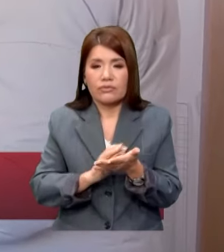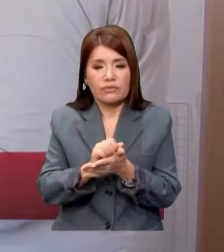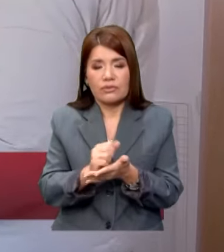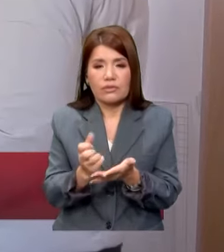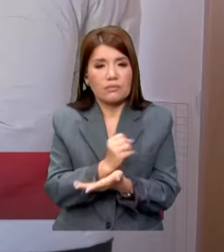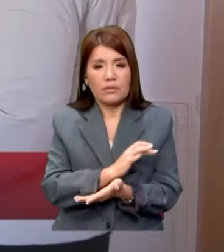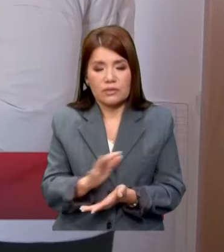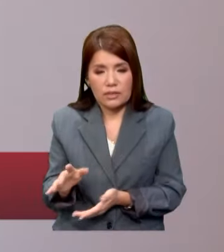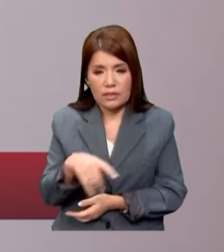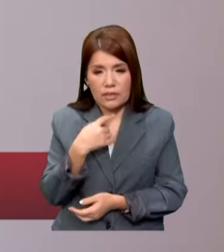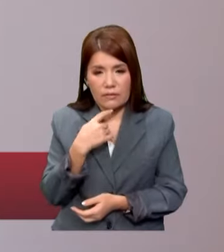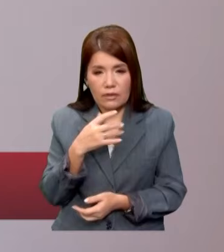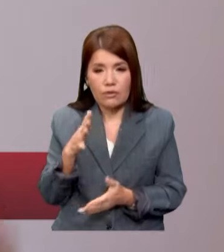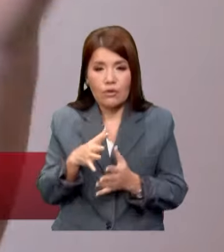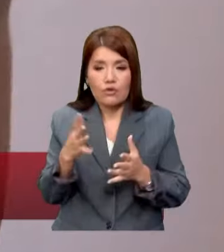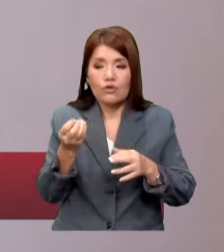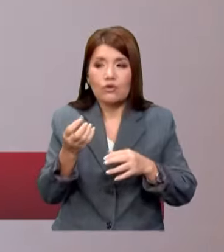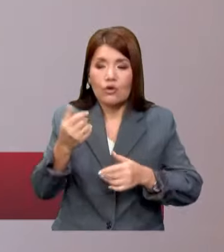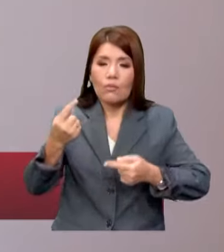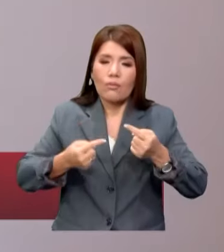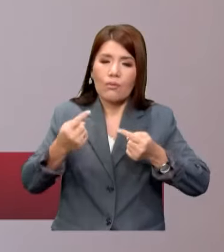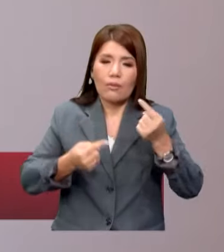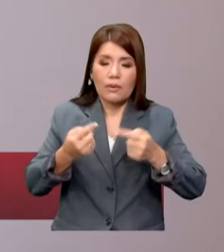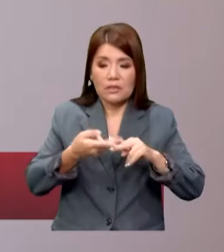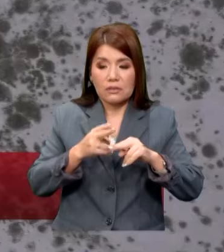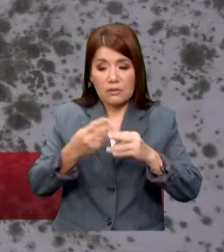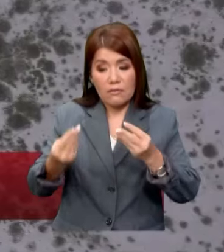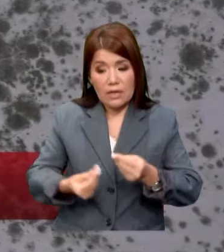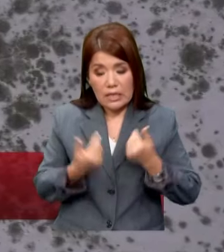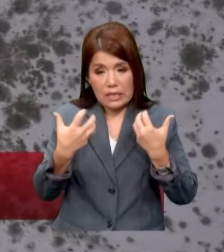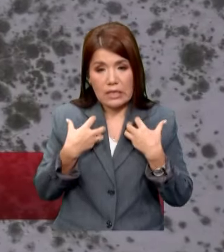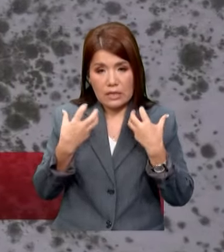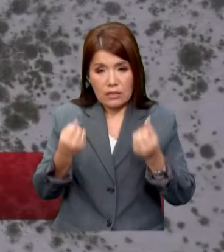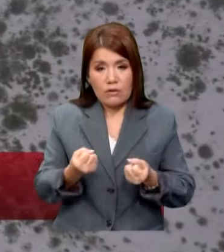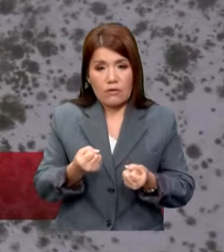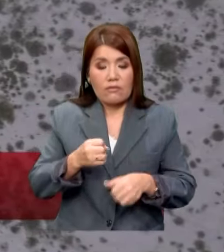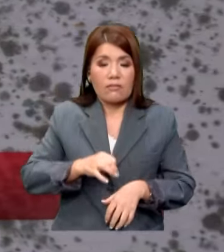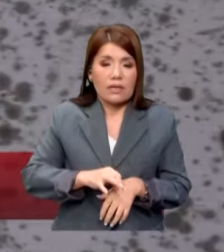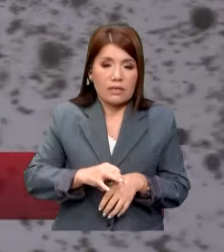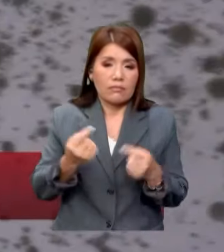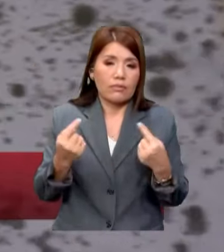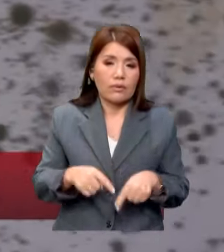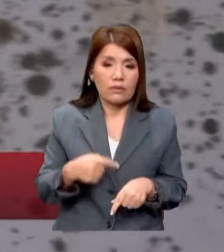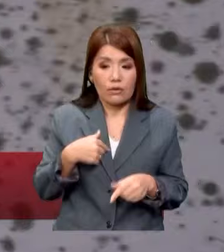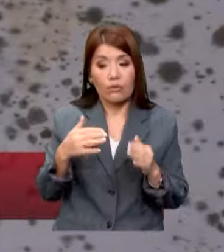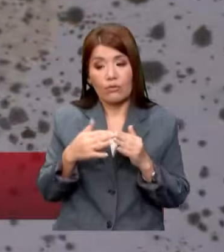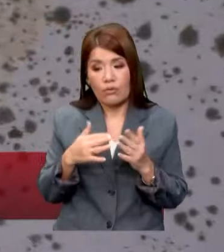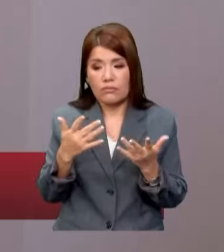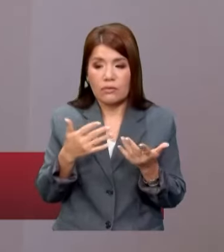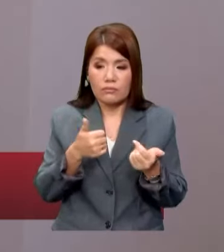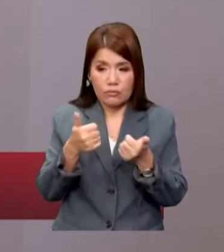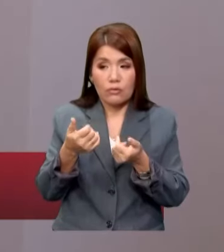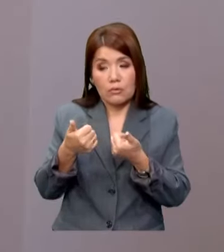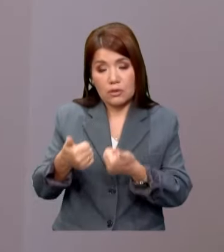помогло, говорит хозяйка. Более того, споры плесени стали влиять и на здоровье. В этом доме мне нравятся эти дома, они очень хорошие